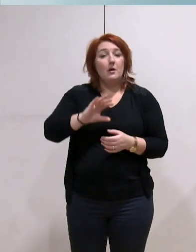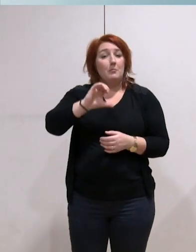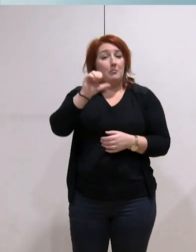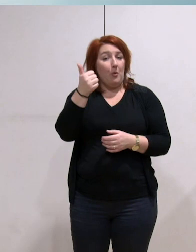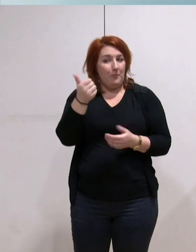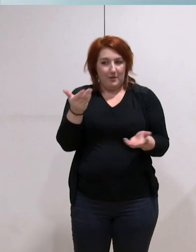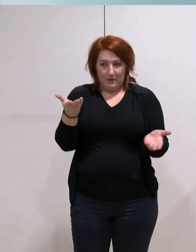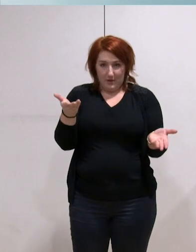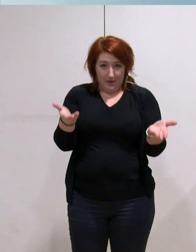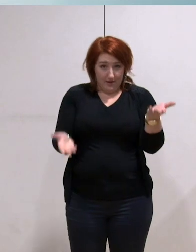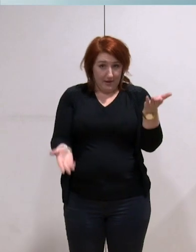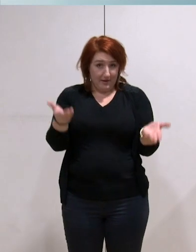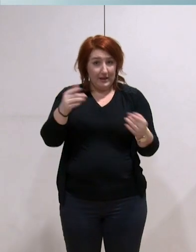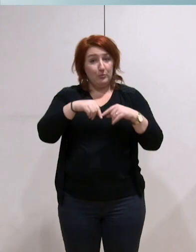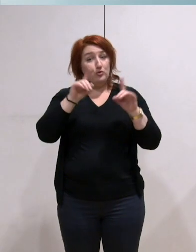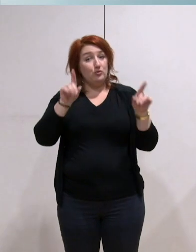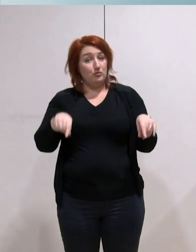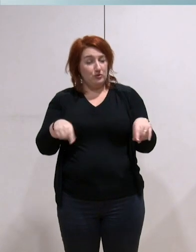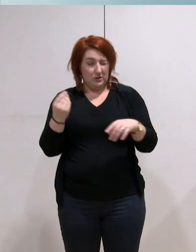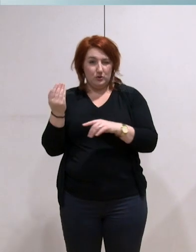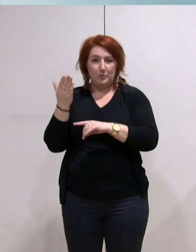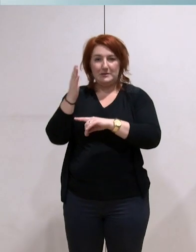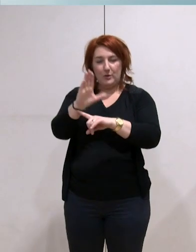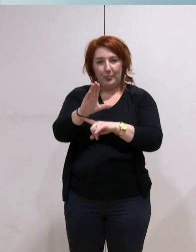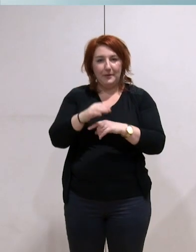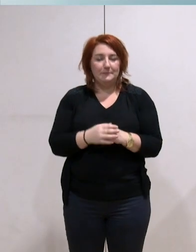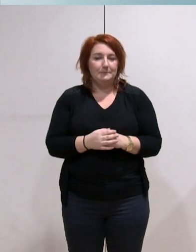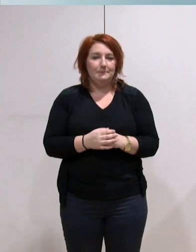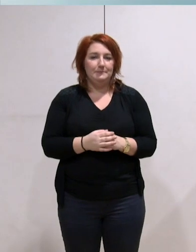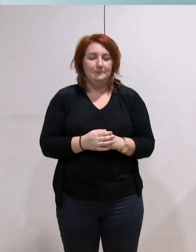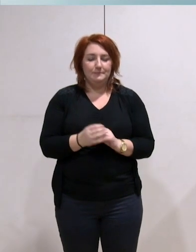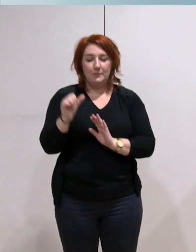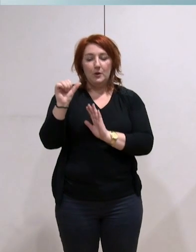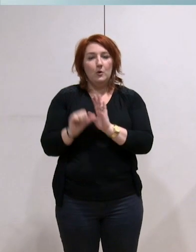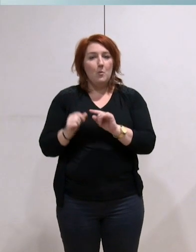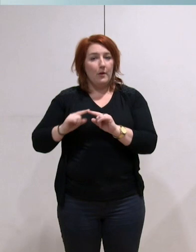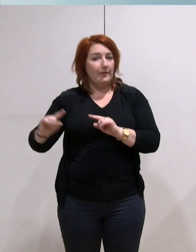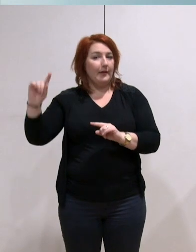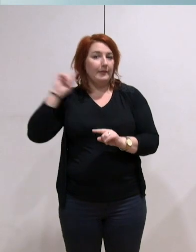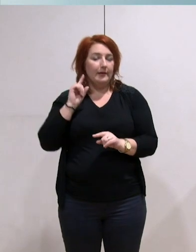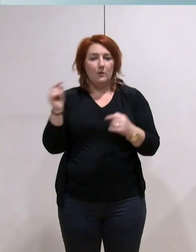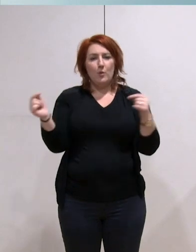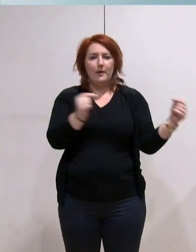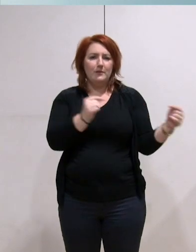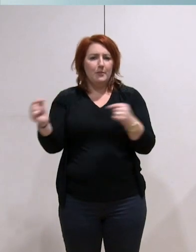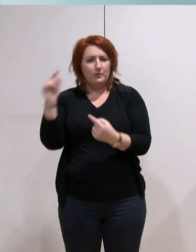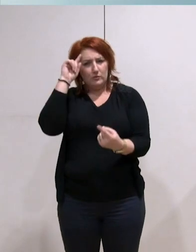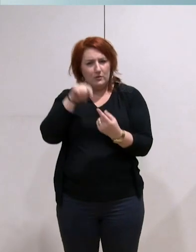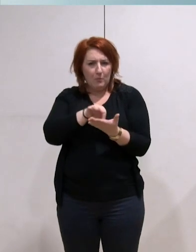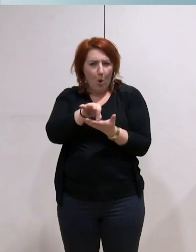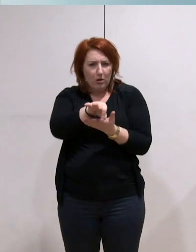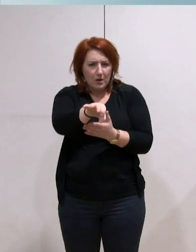équilibres de ce budget le mois dernier nous avons eu le débat d'orientation budgétaire